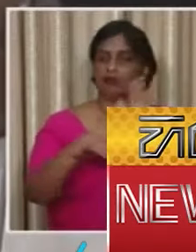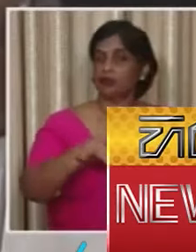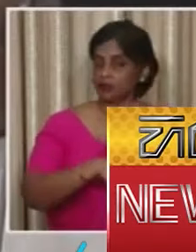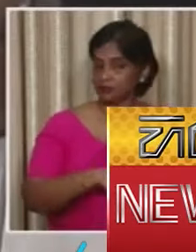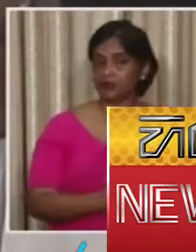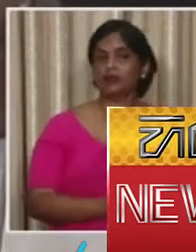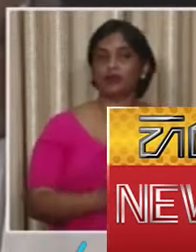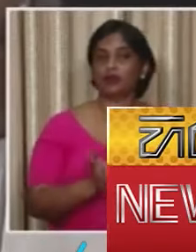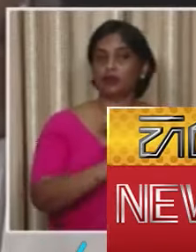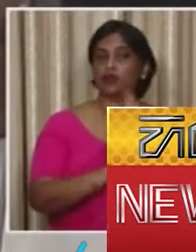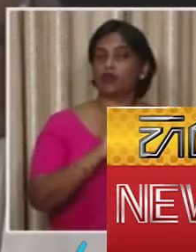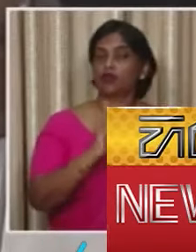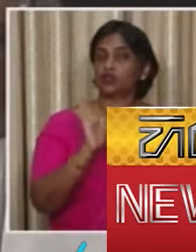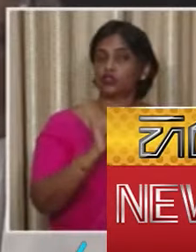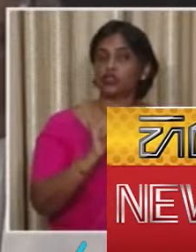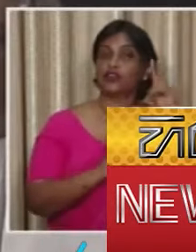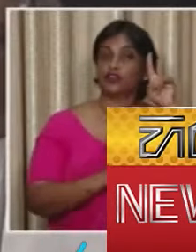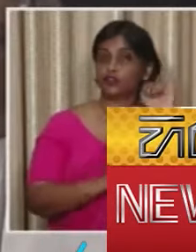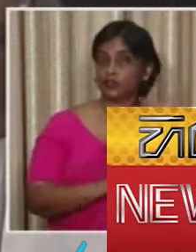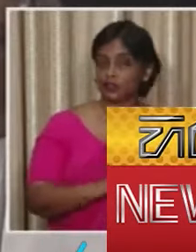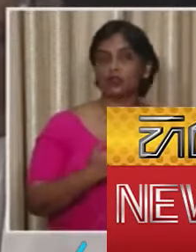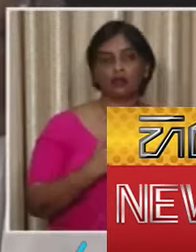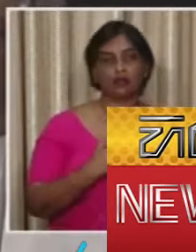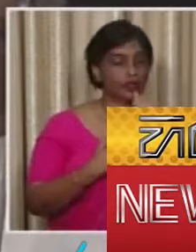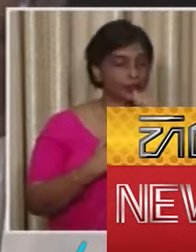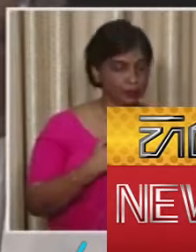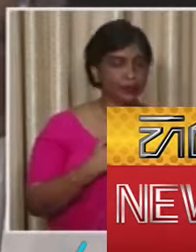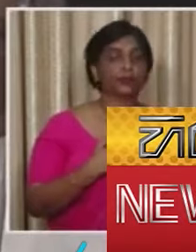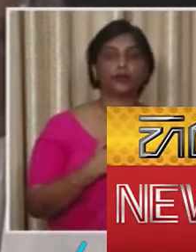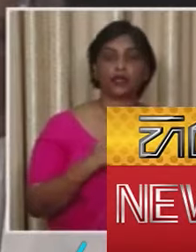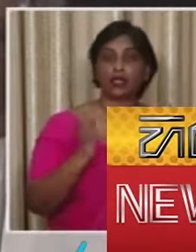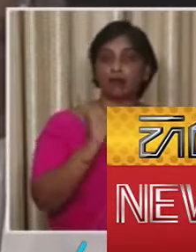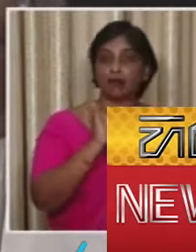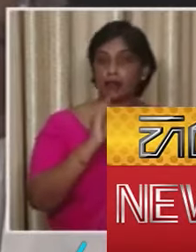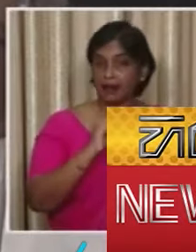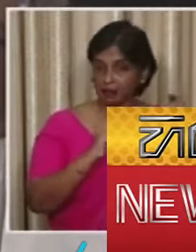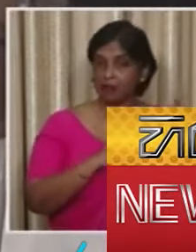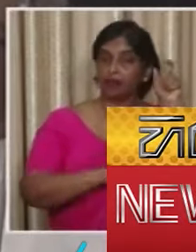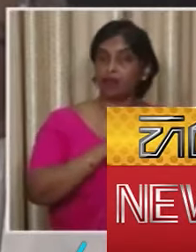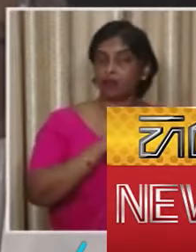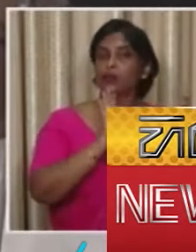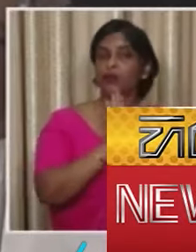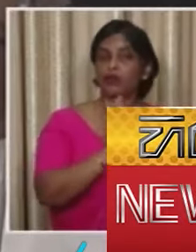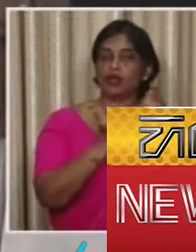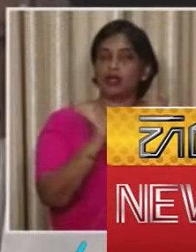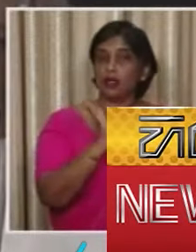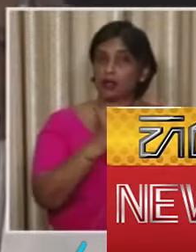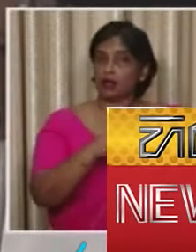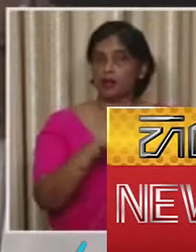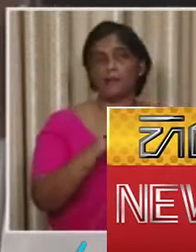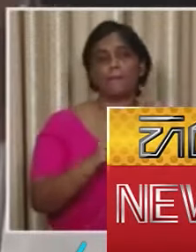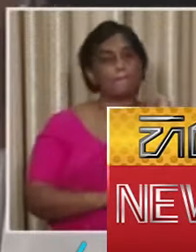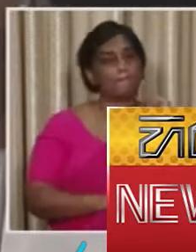වුණා. පසුගිය ජූනි 26 වෙනිදා අපේ නිල ණය හිමියන් සමග ණය ආපසු ගෙවීම